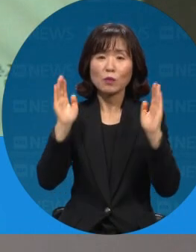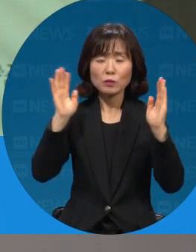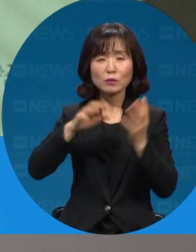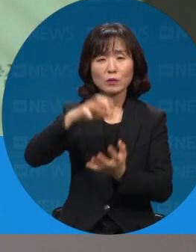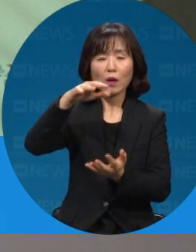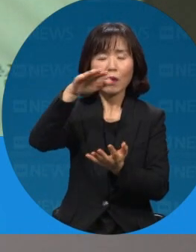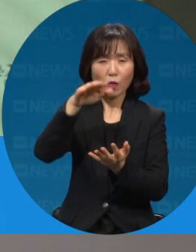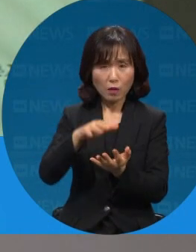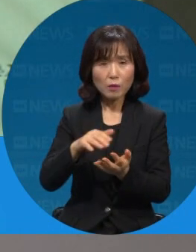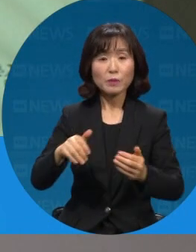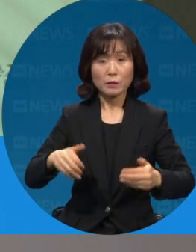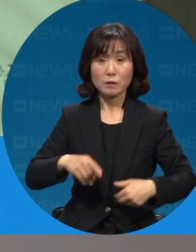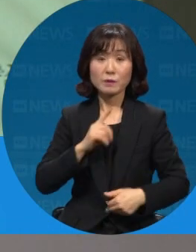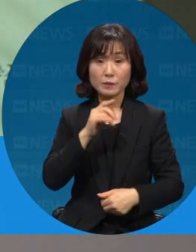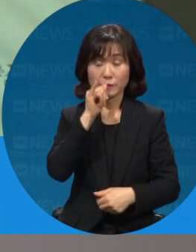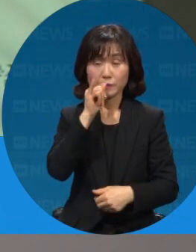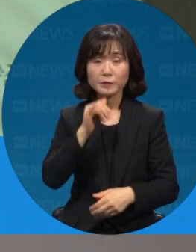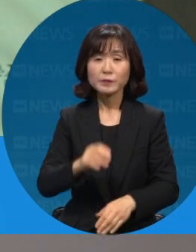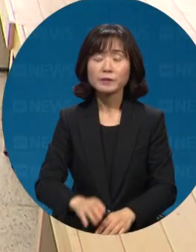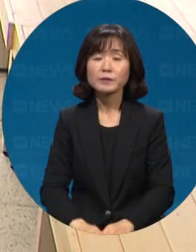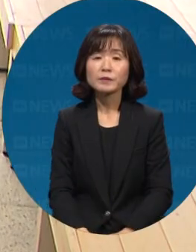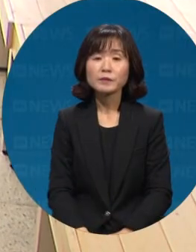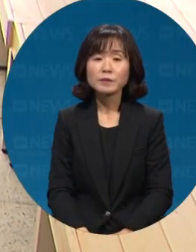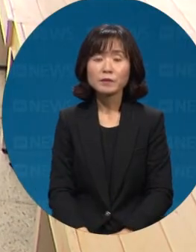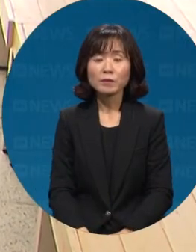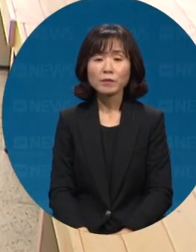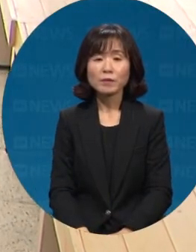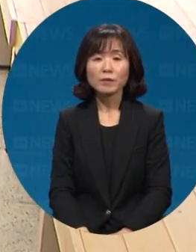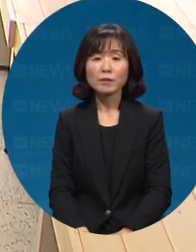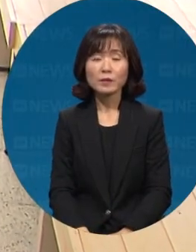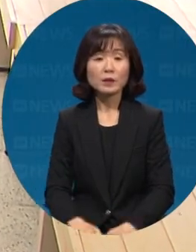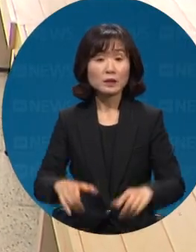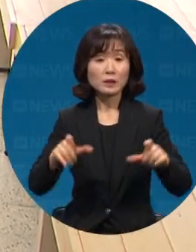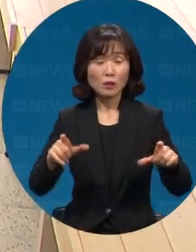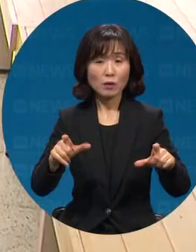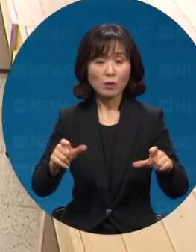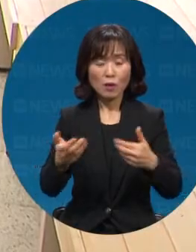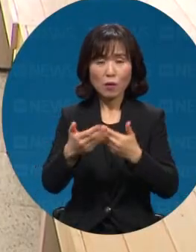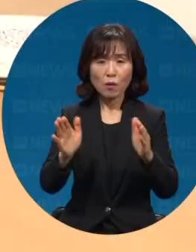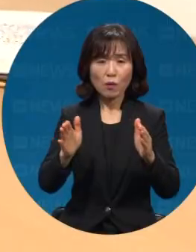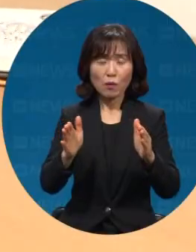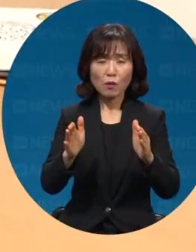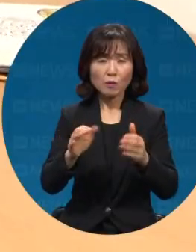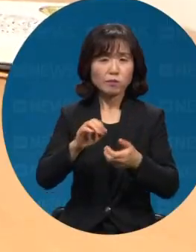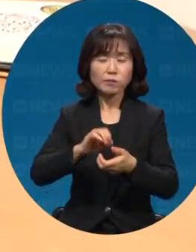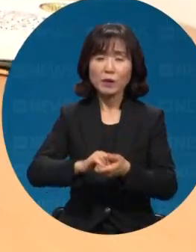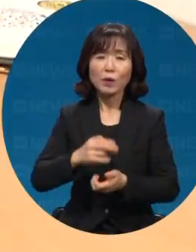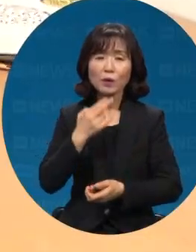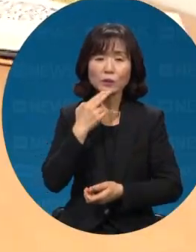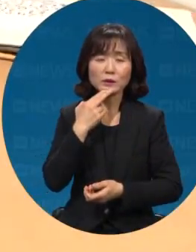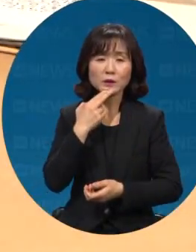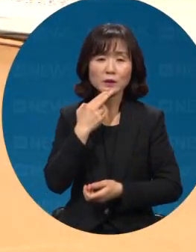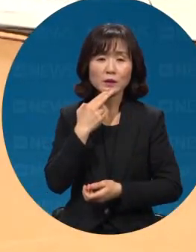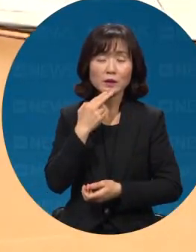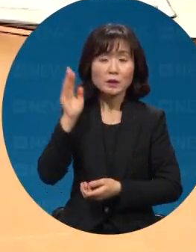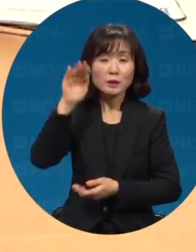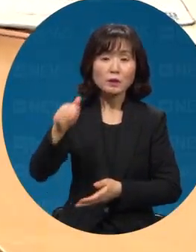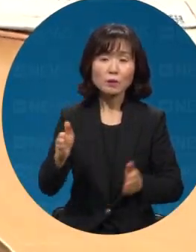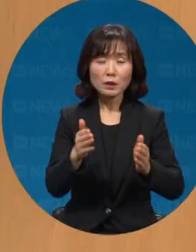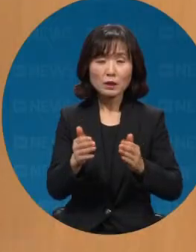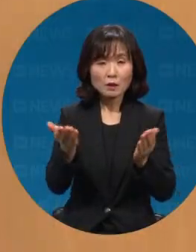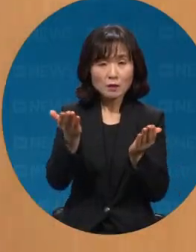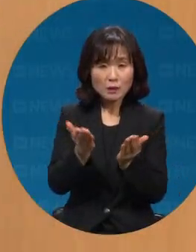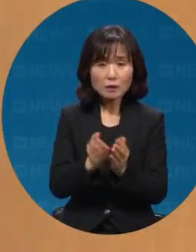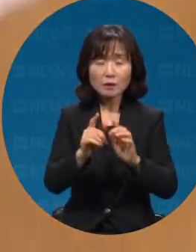있습니다 최영 기자 입니다 지역과 공간의 제약을 받지 않고 진로에 따라 다양한